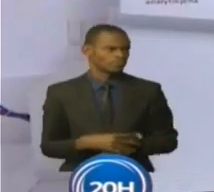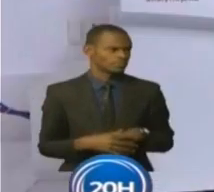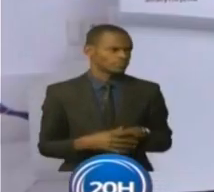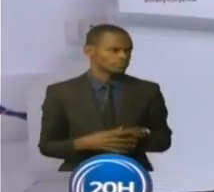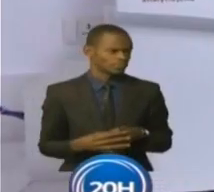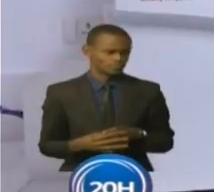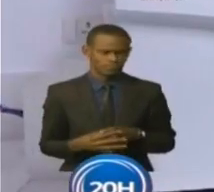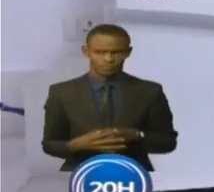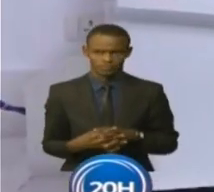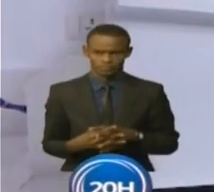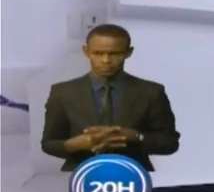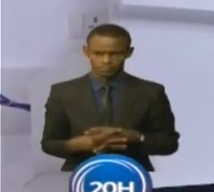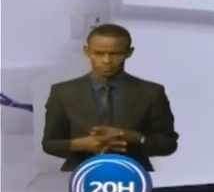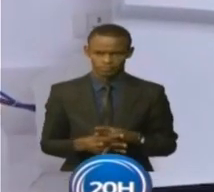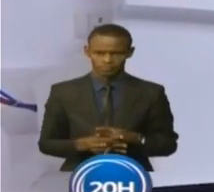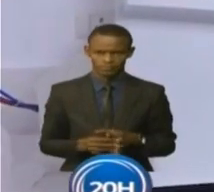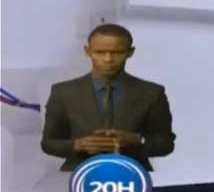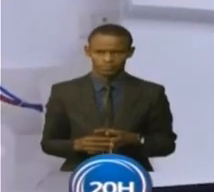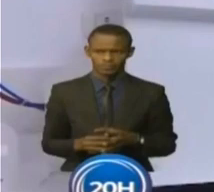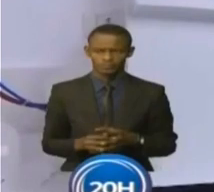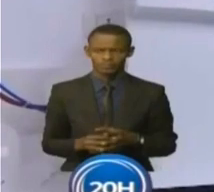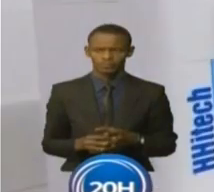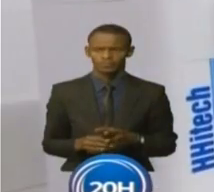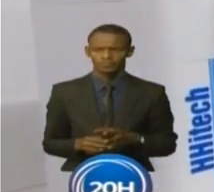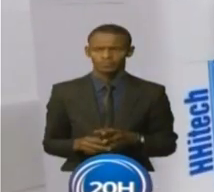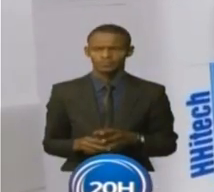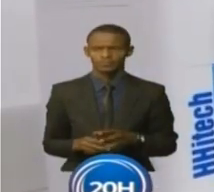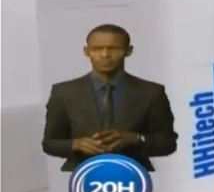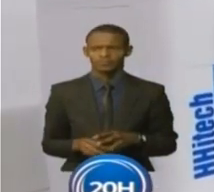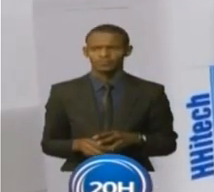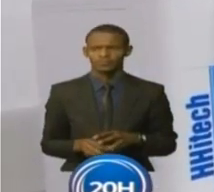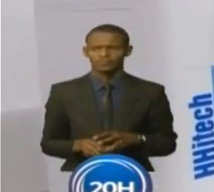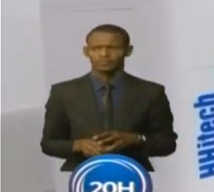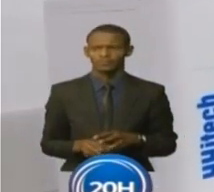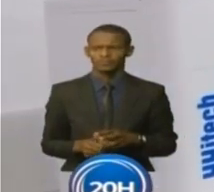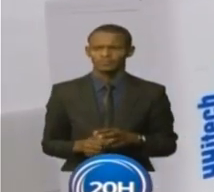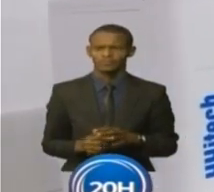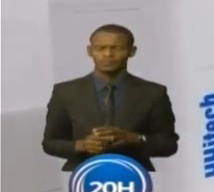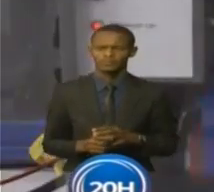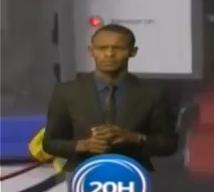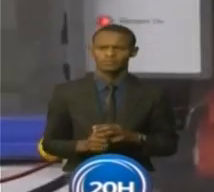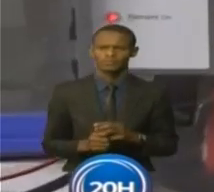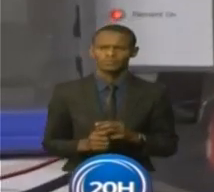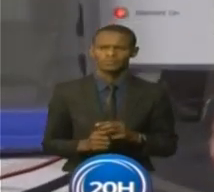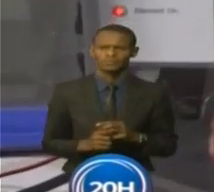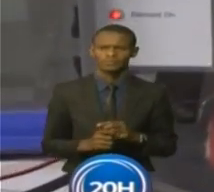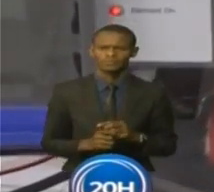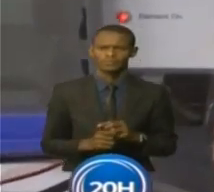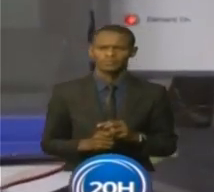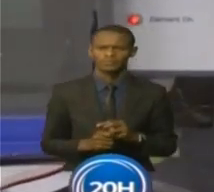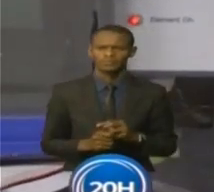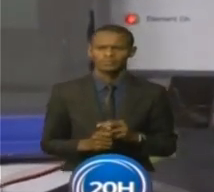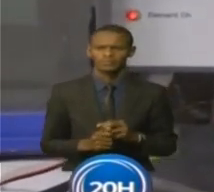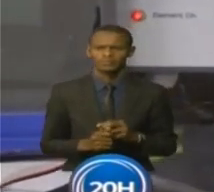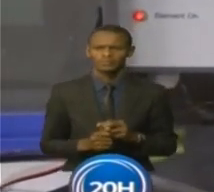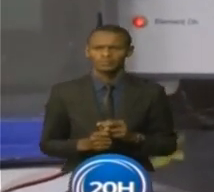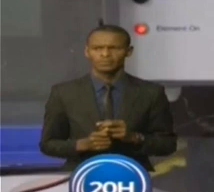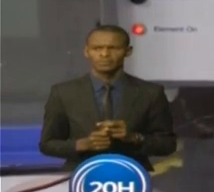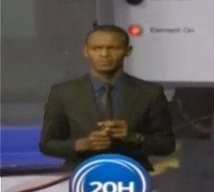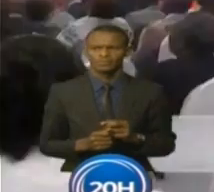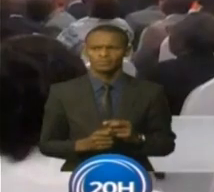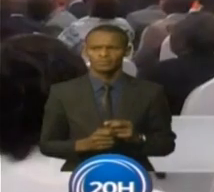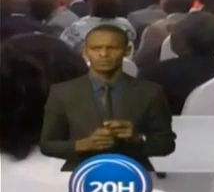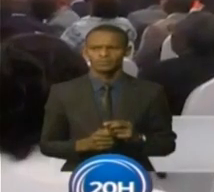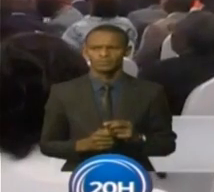du cobalt. Cet outil de travail fait ainsi de la RDC une destination de premier choix. La synergie de ressources minières